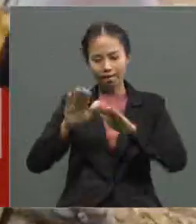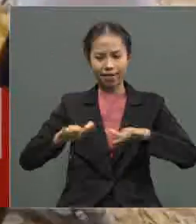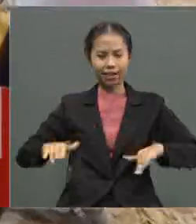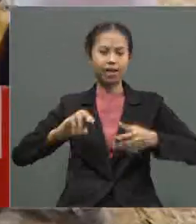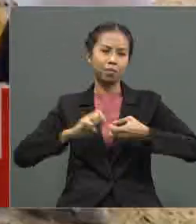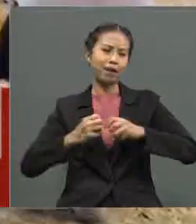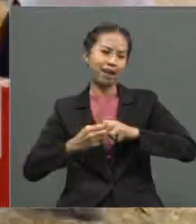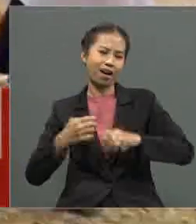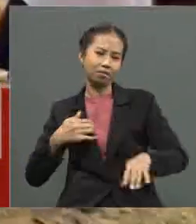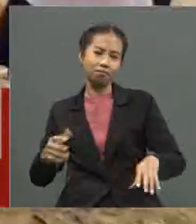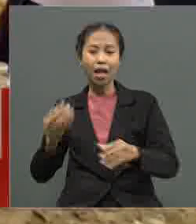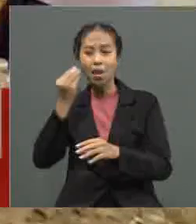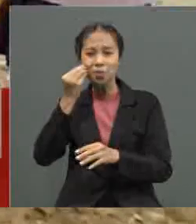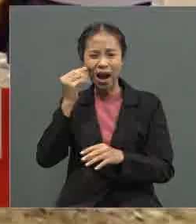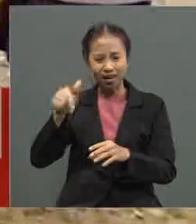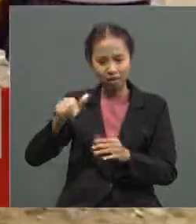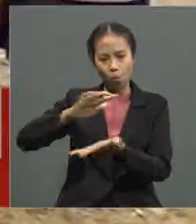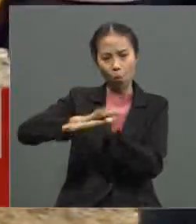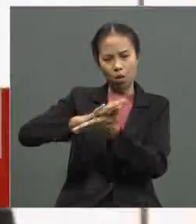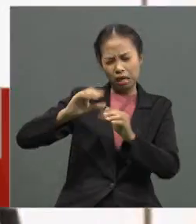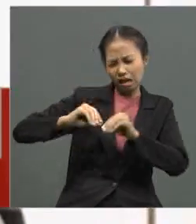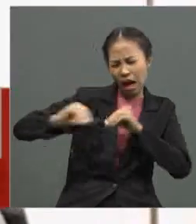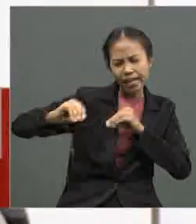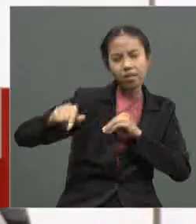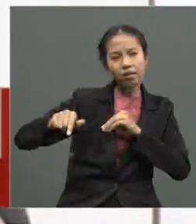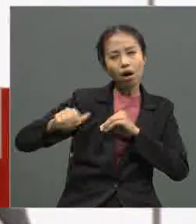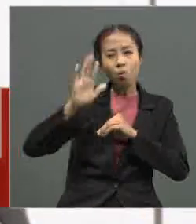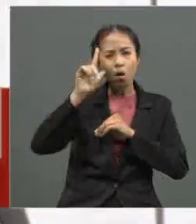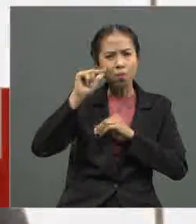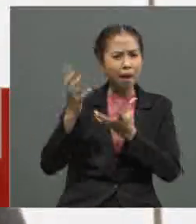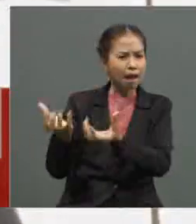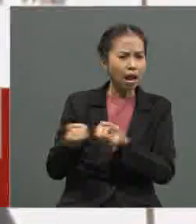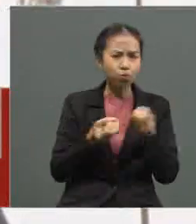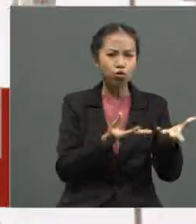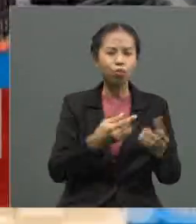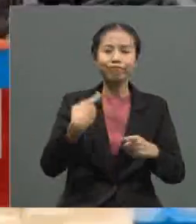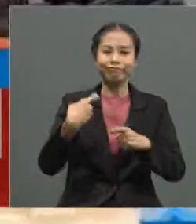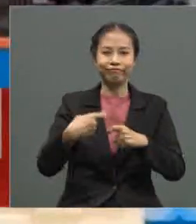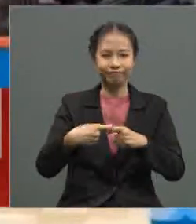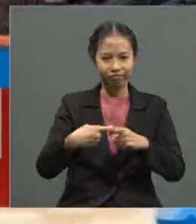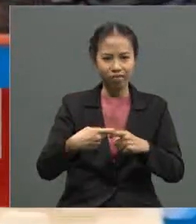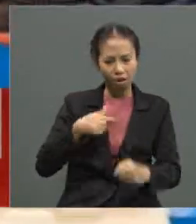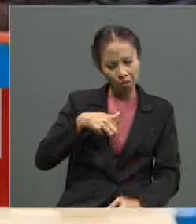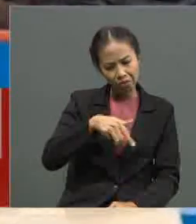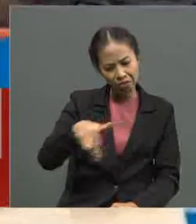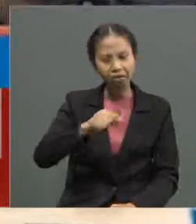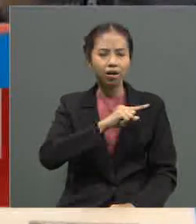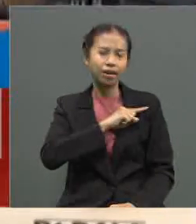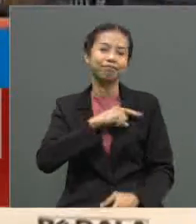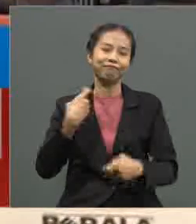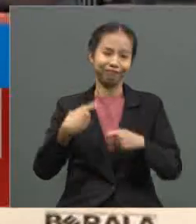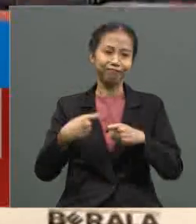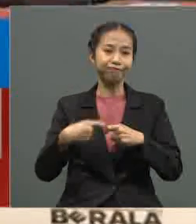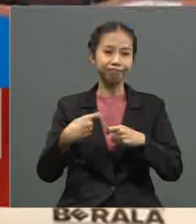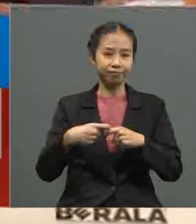การเดินทางบางทีบ้านอยู่ไกลจากโรงเรียนอย่างเงี้ยค่ะแล้วคุณพ่อคุณแม่ไม่ได้มีเวลามาส่งหลายๆคนบอกอุ๊ยต้องเดินเท้ามาเรียนอย่างเงี้ยนะคะ